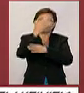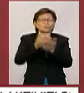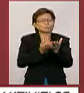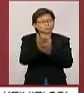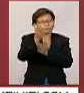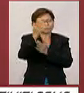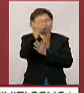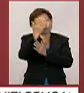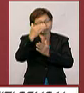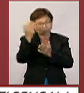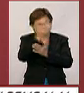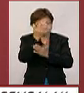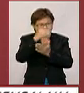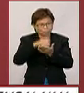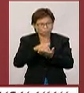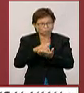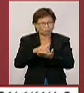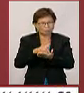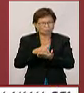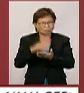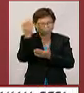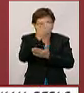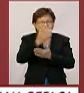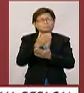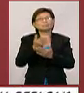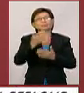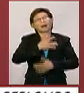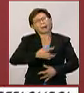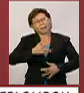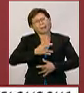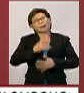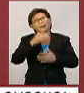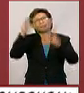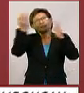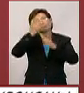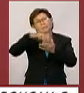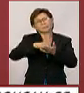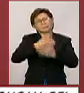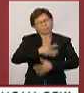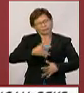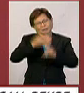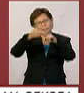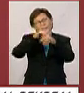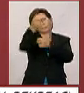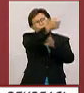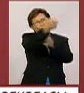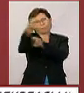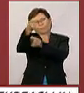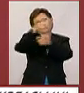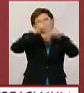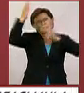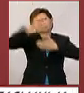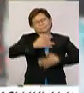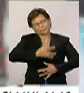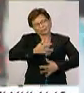ini juga adalah boleh dikatakan penghargaan kepada bomba-bomba di Malaysia